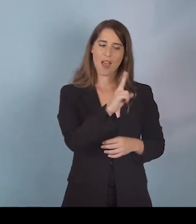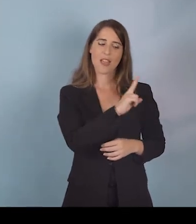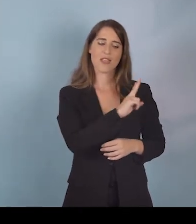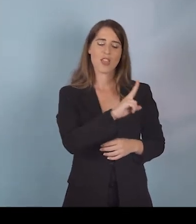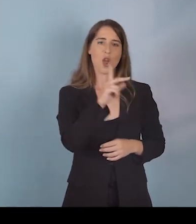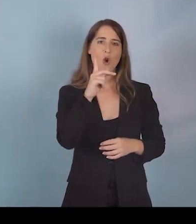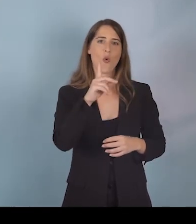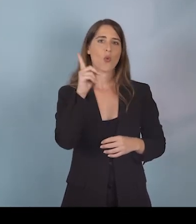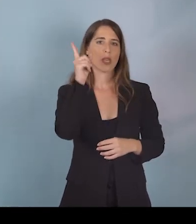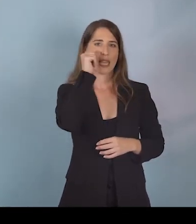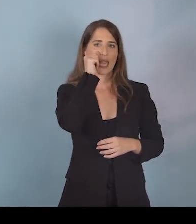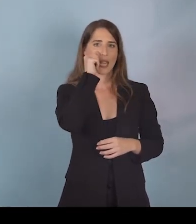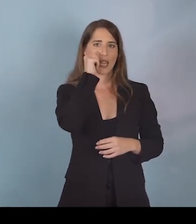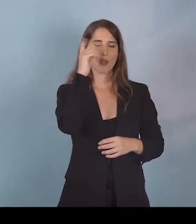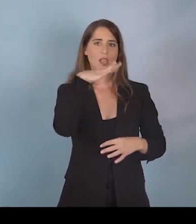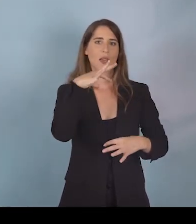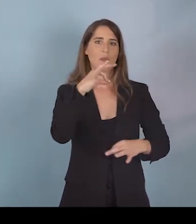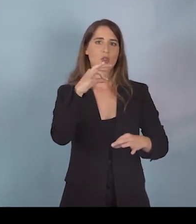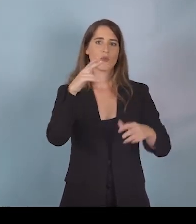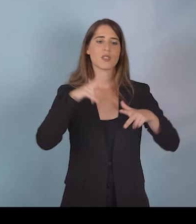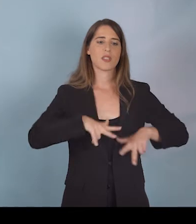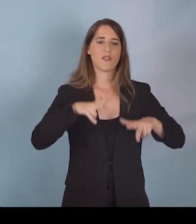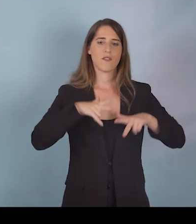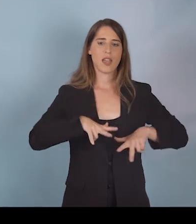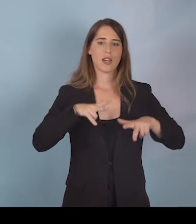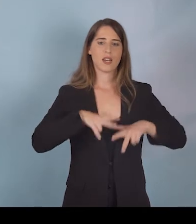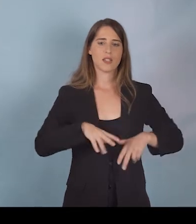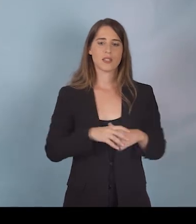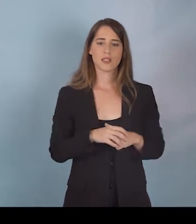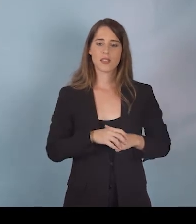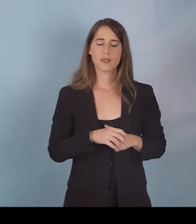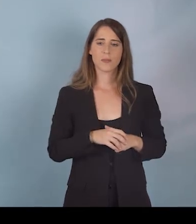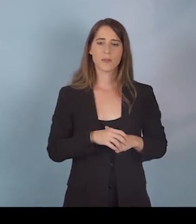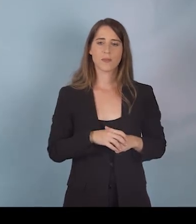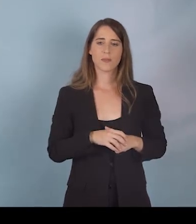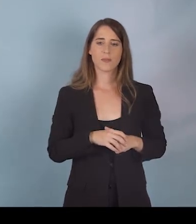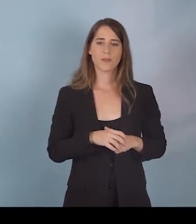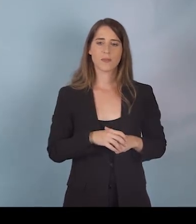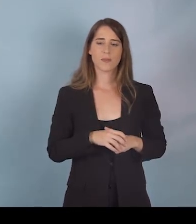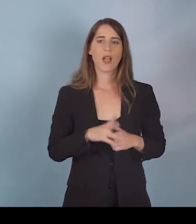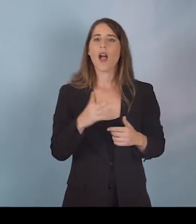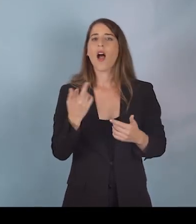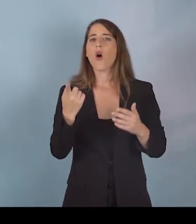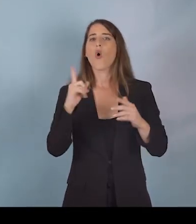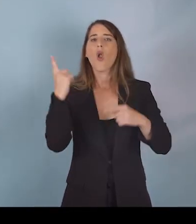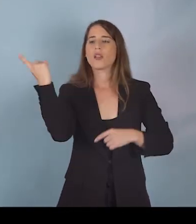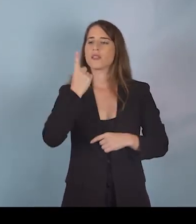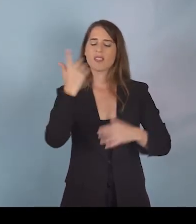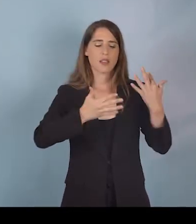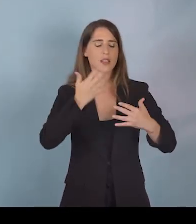Ωραία. Οπότε θα πάμε στους δύο κυρίους εκπροσώπους της κυβέρνησης. Σε αυτό το σημείο θα ήθελα να πω ότι αυτή είναι